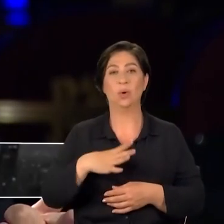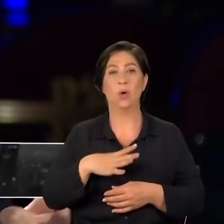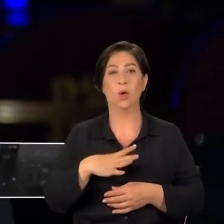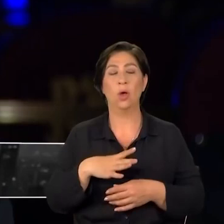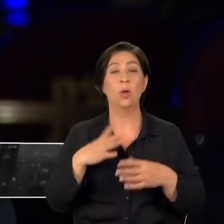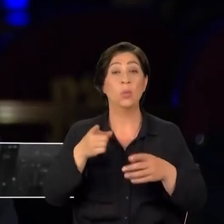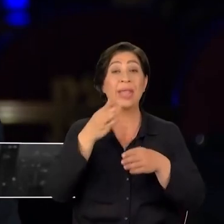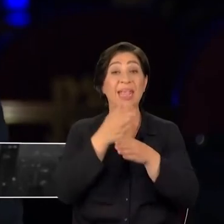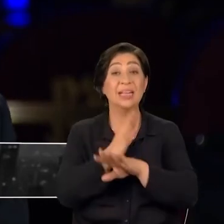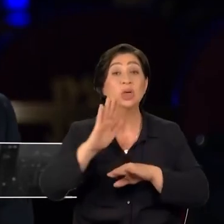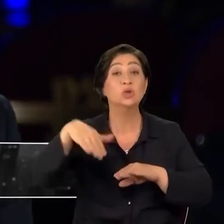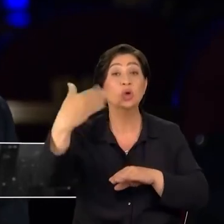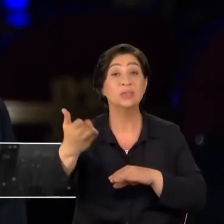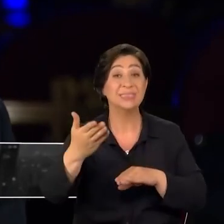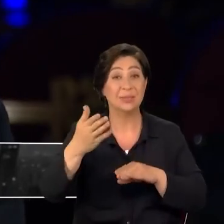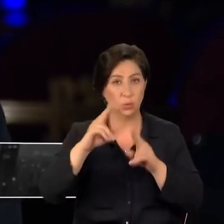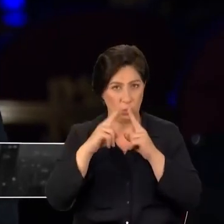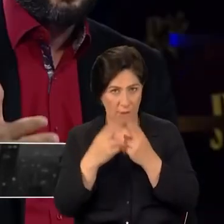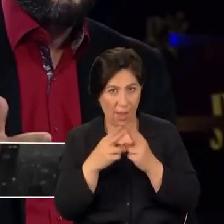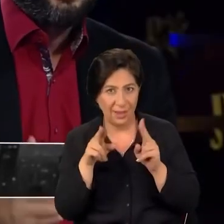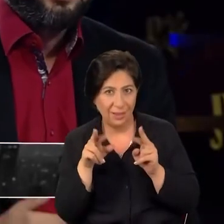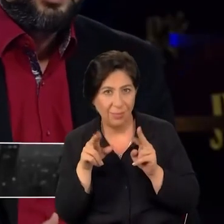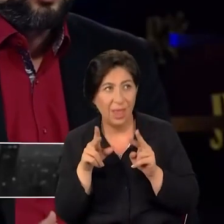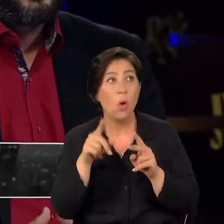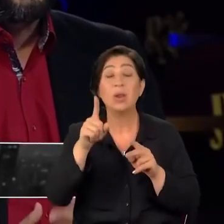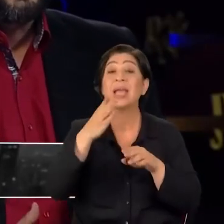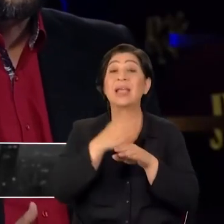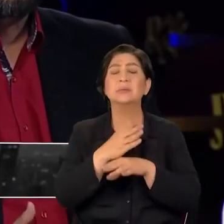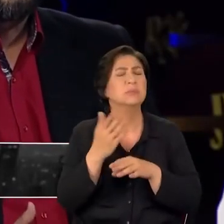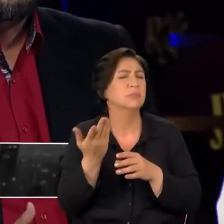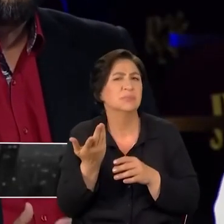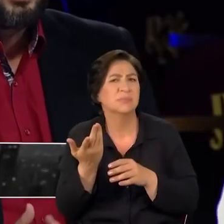istiyor liderleri. Hani bu gerçek sonrası dünya vesaire var ya, oradaki